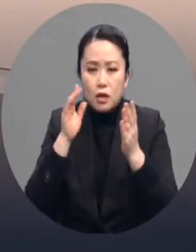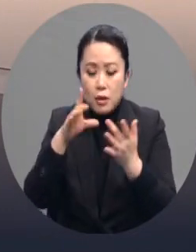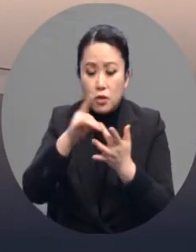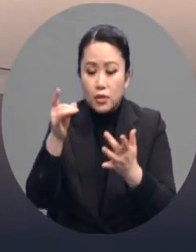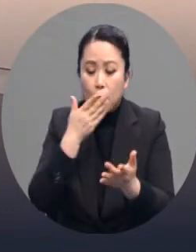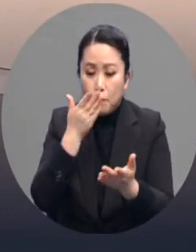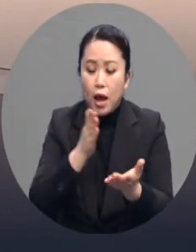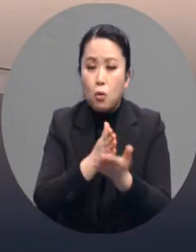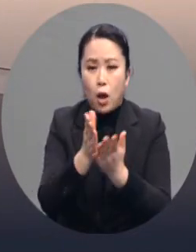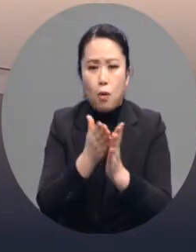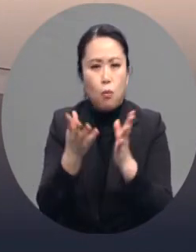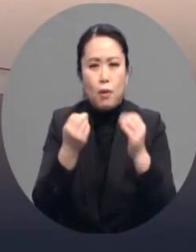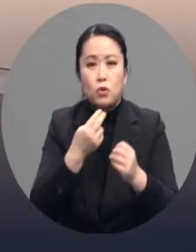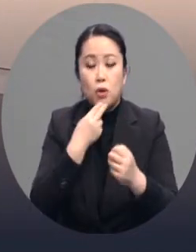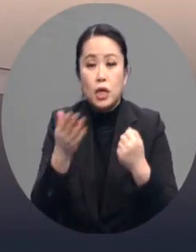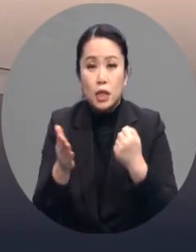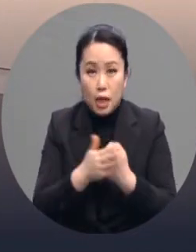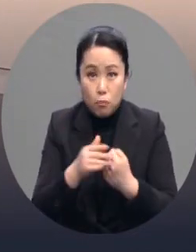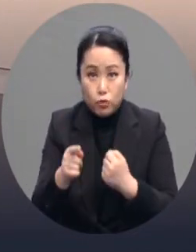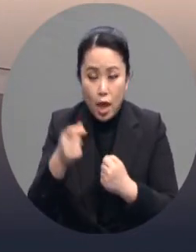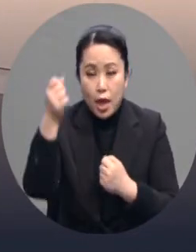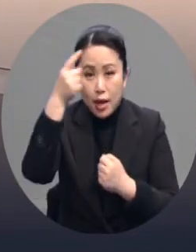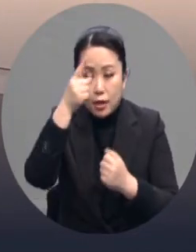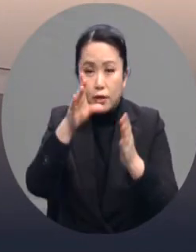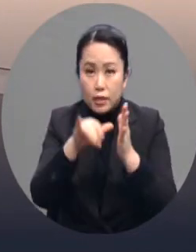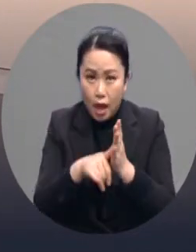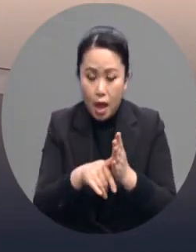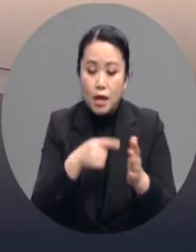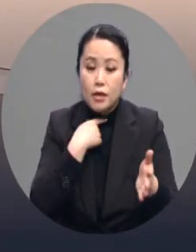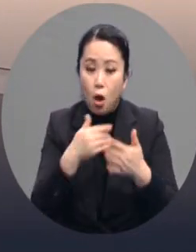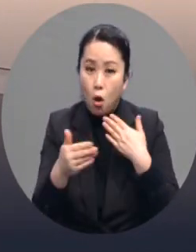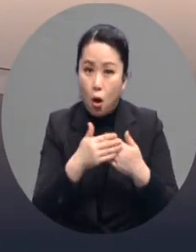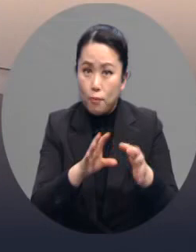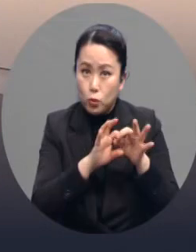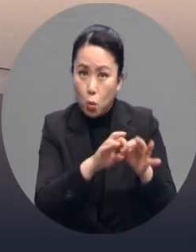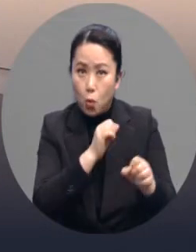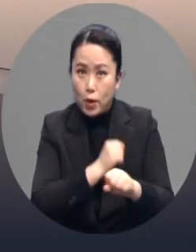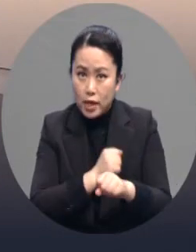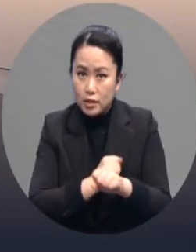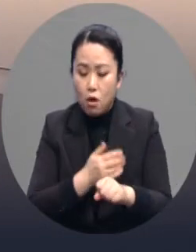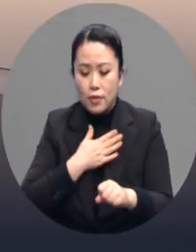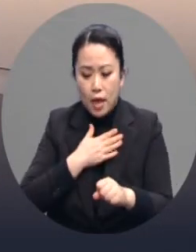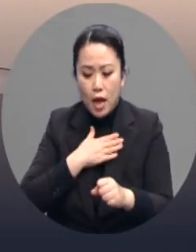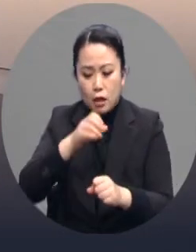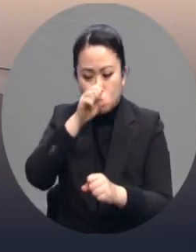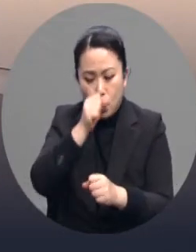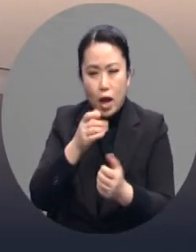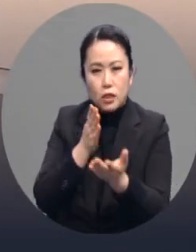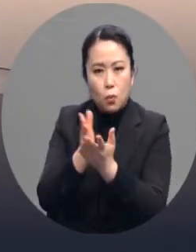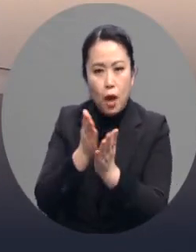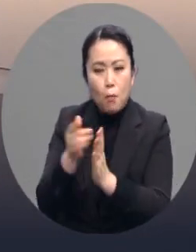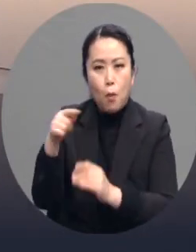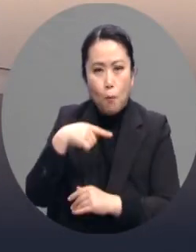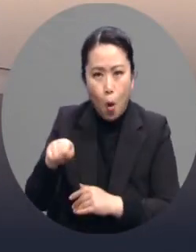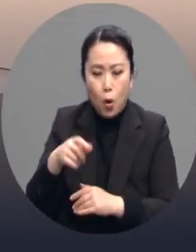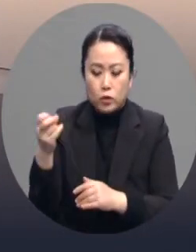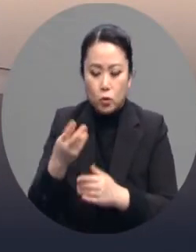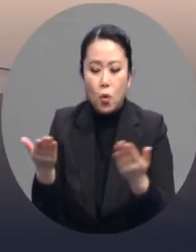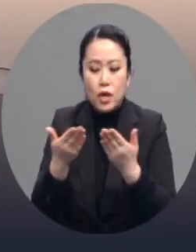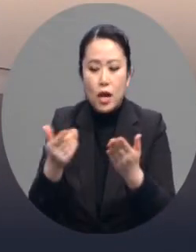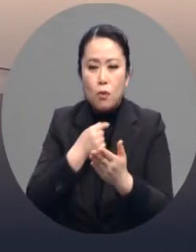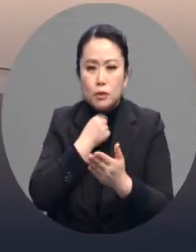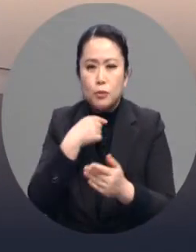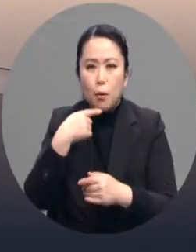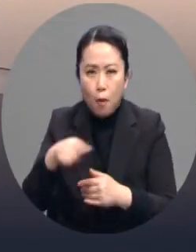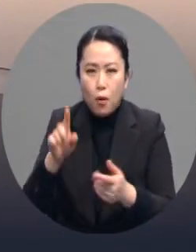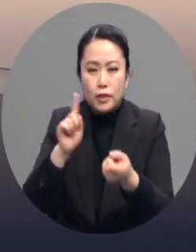그때 경험을 해보면서 자신이 어떤 과목을 좋아하는지 어떤 진로로 가고 싶은지를 고민해보고 2학년 때 원하는 걸 선택할